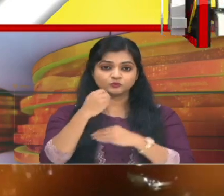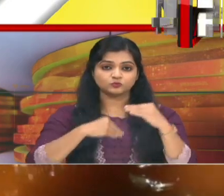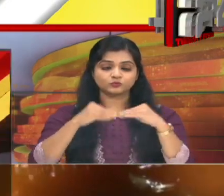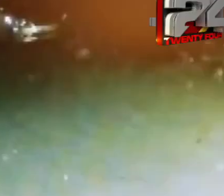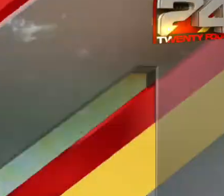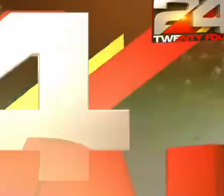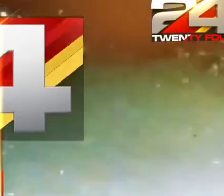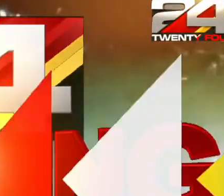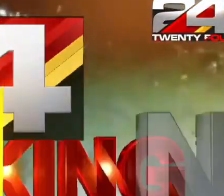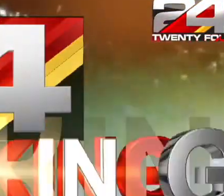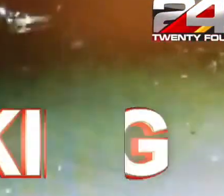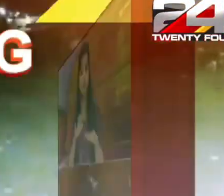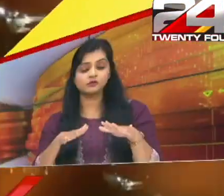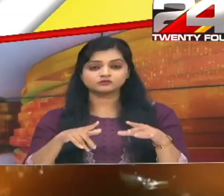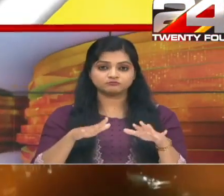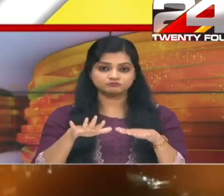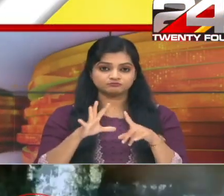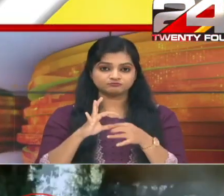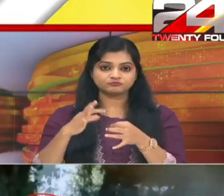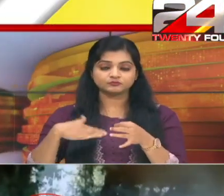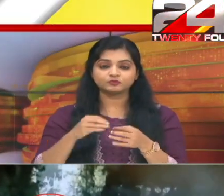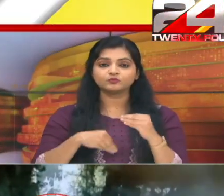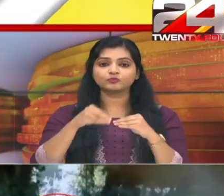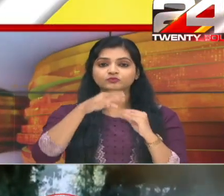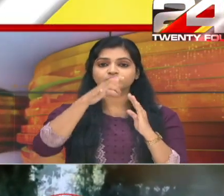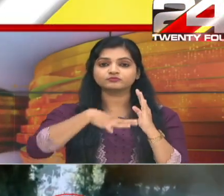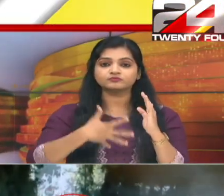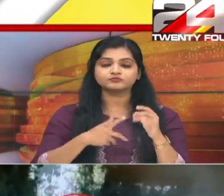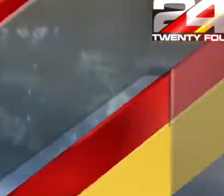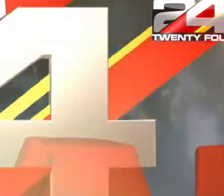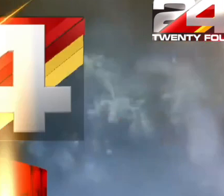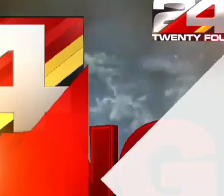തുടർ നടപടികളിലേക്ക് കടക്കുകയാണല്ലേ? എന്തൊക്കെയാണ് വിശദാംശങ്ങൾ?